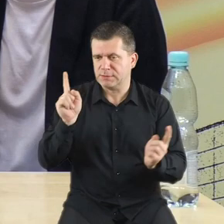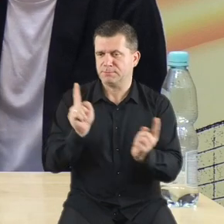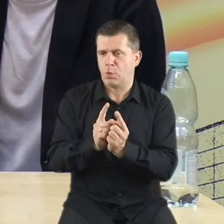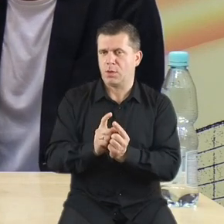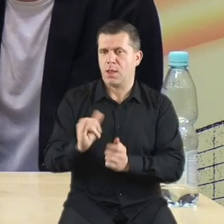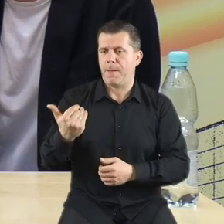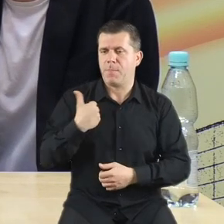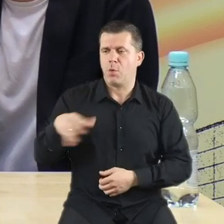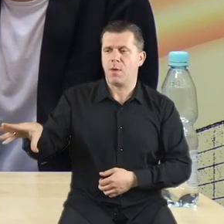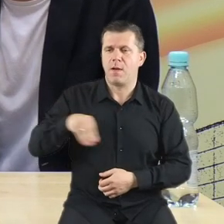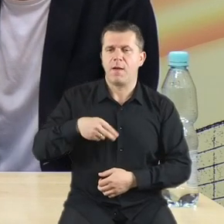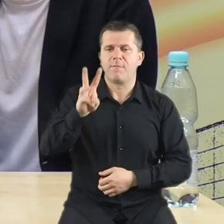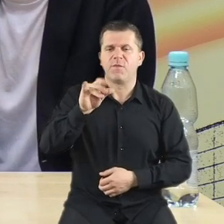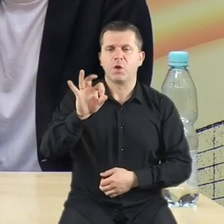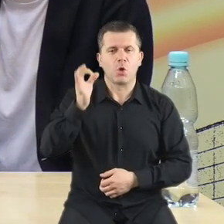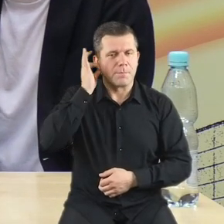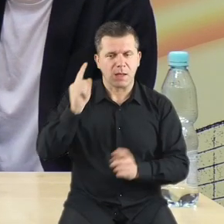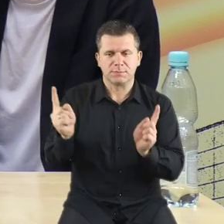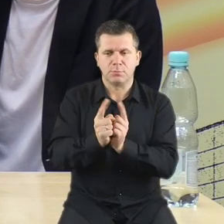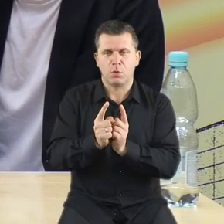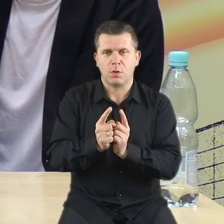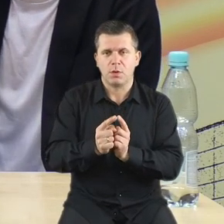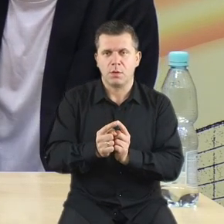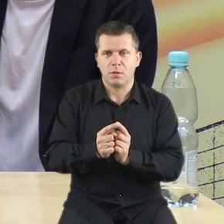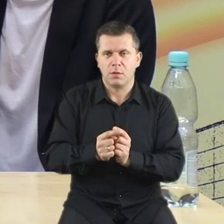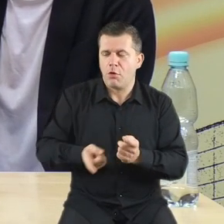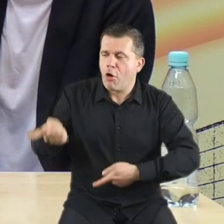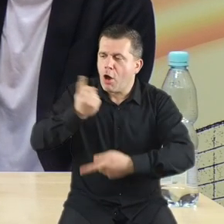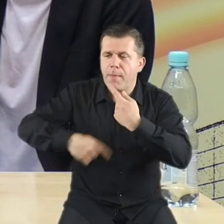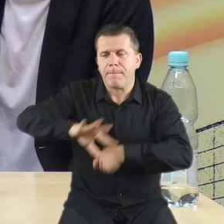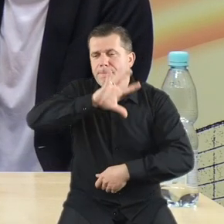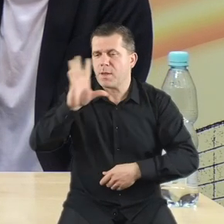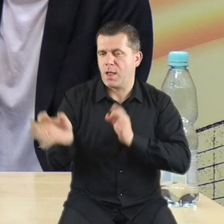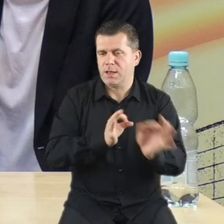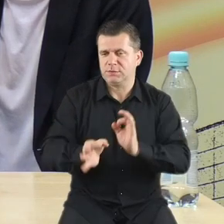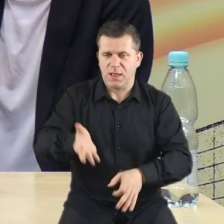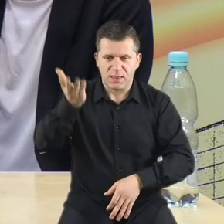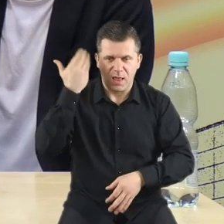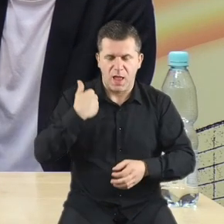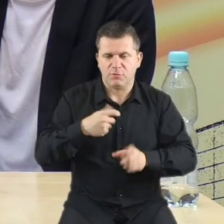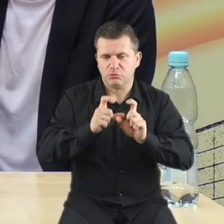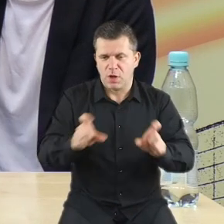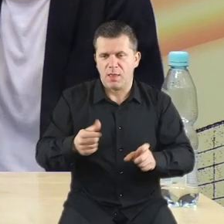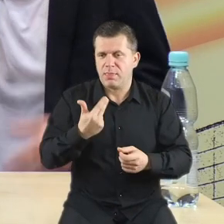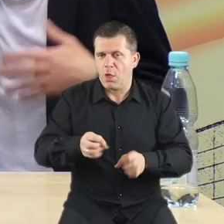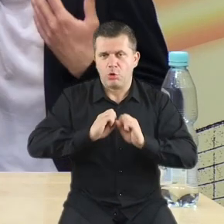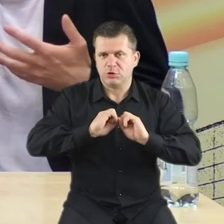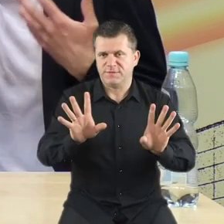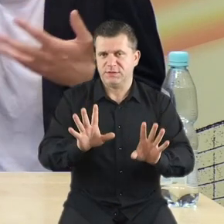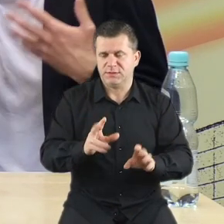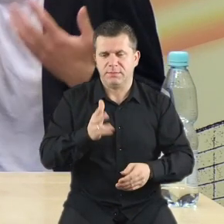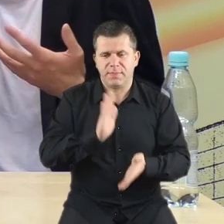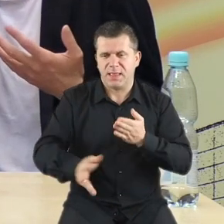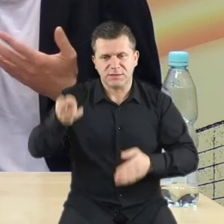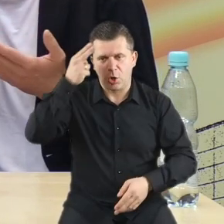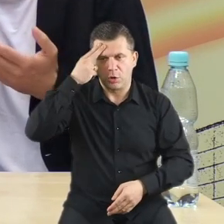Wiktorią się spotkałem. Sobie opowiedziałem piękne historie właśnie z tamtych czasów, zupełnie nieoczywiste i takie niestereotypowe. I tylko w tym